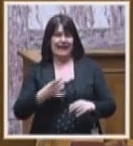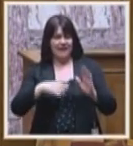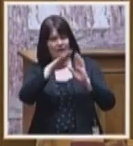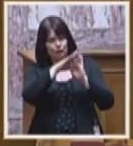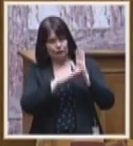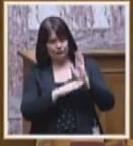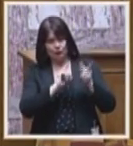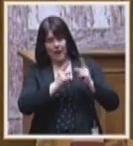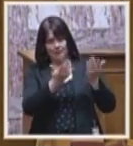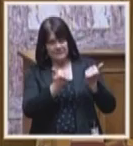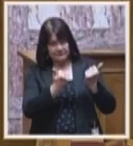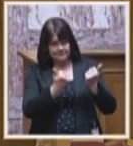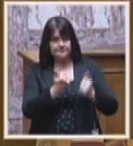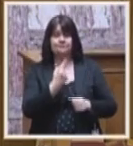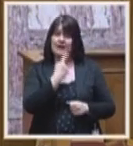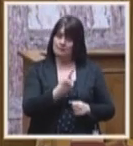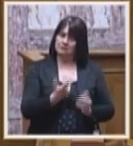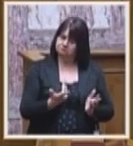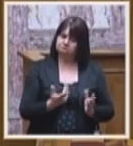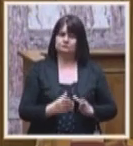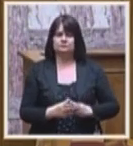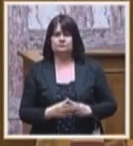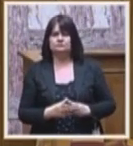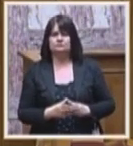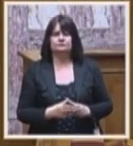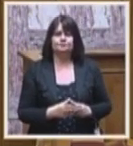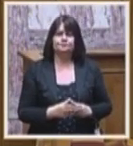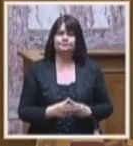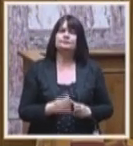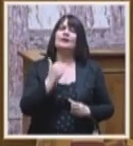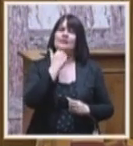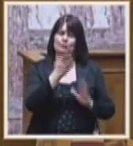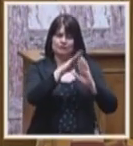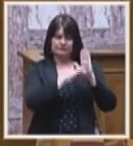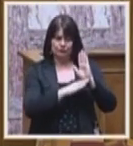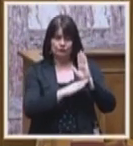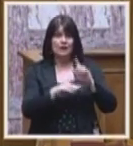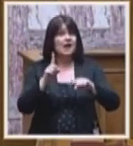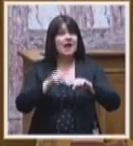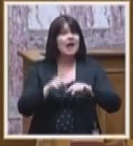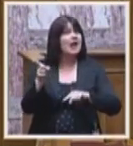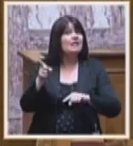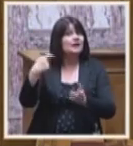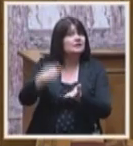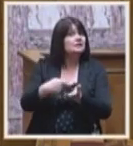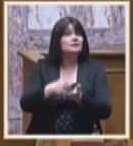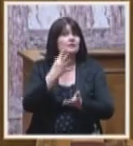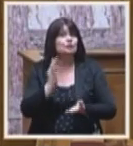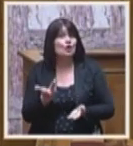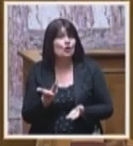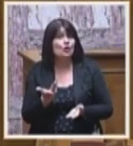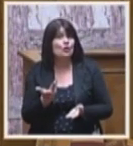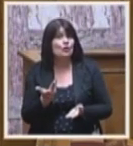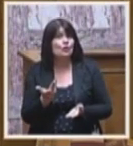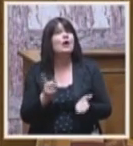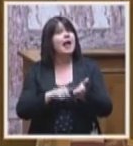του προγράμματος, είπαν ωραία. Εσείς δεν μπορείτε να έχετε αυτούς τους όρους. Η Ελλάδα όμως γιατί να πληρώσει? Η Ελλάδα έχει κάνει